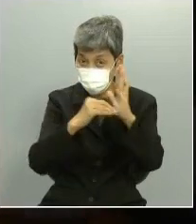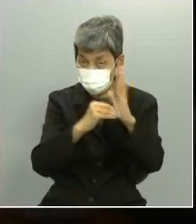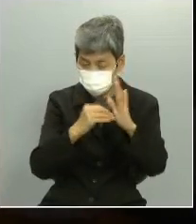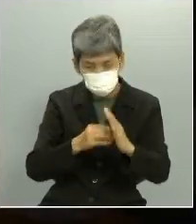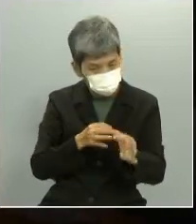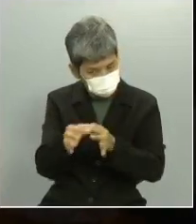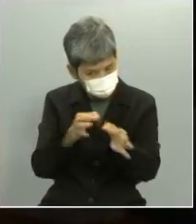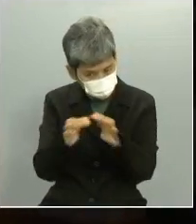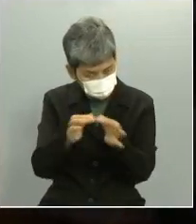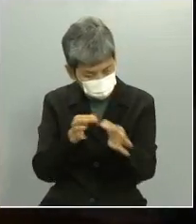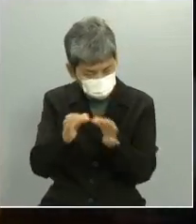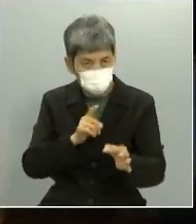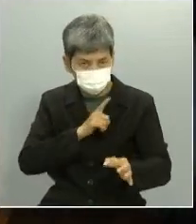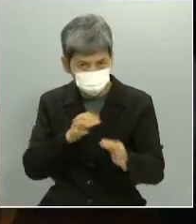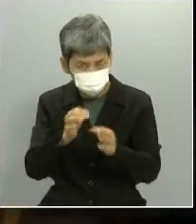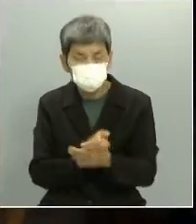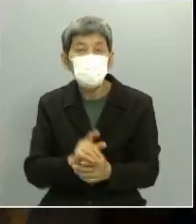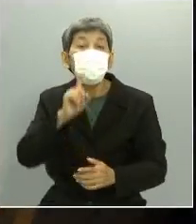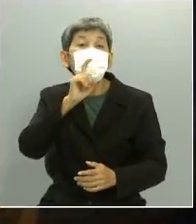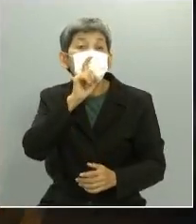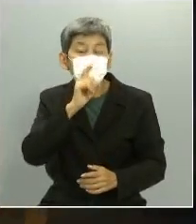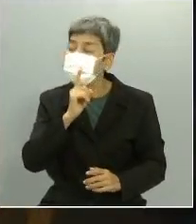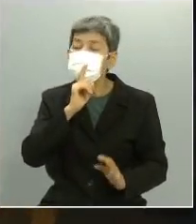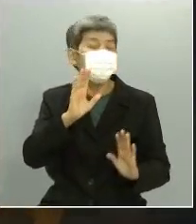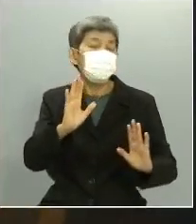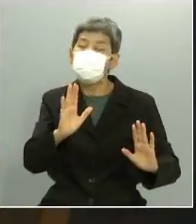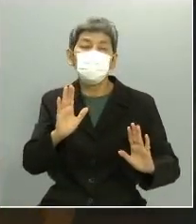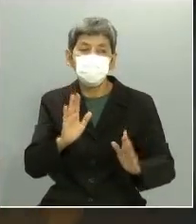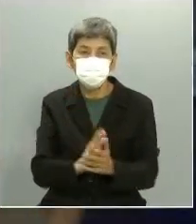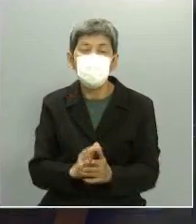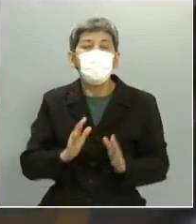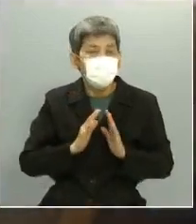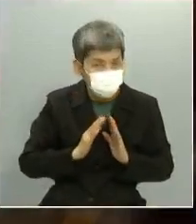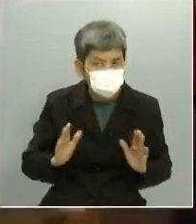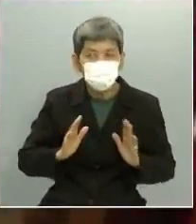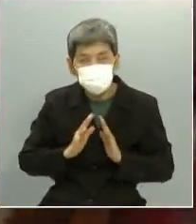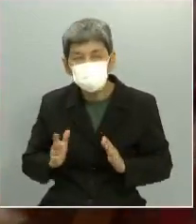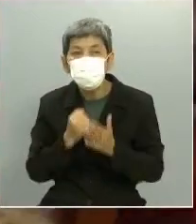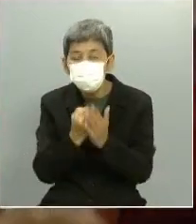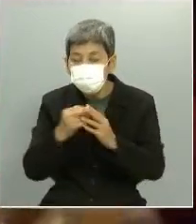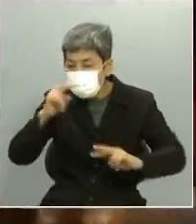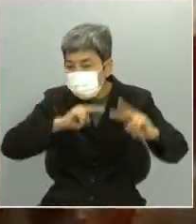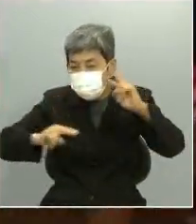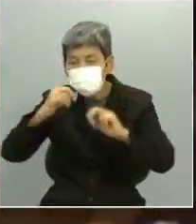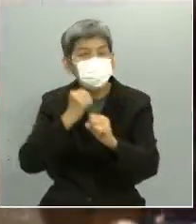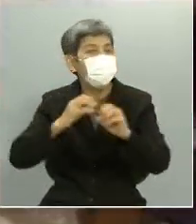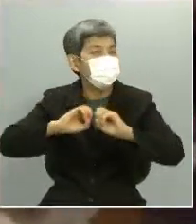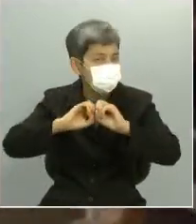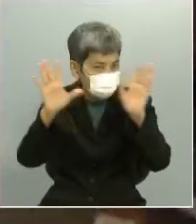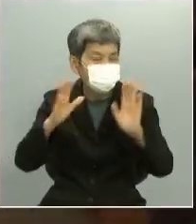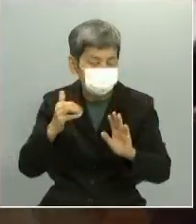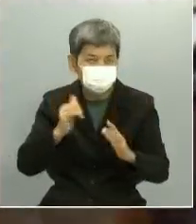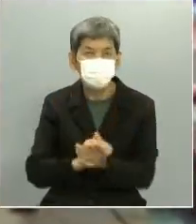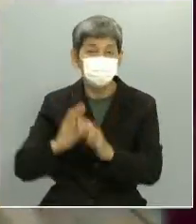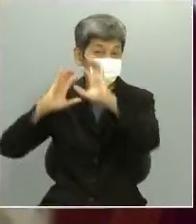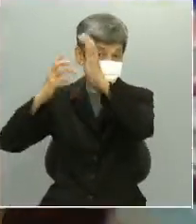ชี้แจงรายละเอียดแต่คุณชัดชาติก็ไม่ว่านะบอกก็ขอบคุณช่วยตรวจสอบทำให้โปร่งใสหนัง